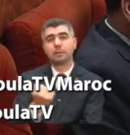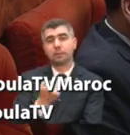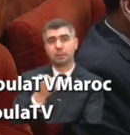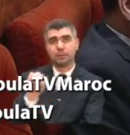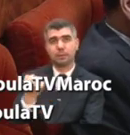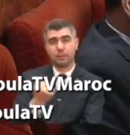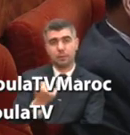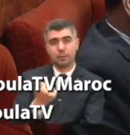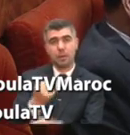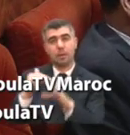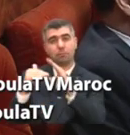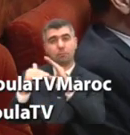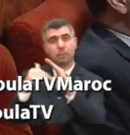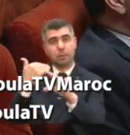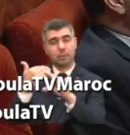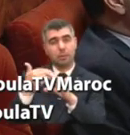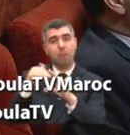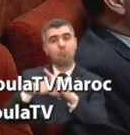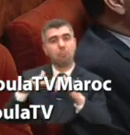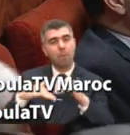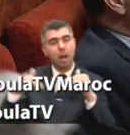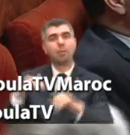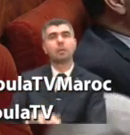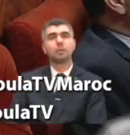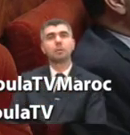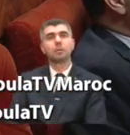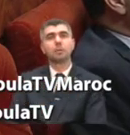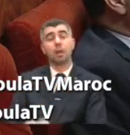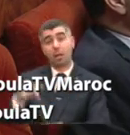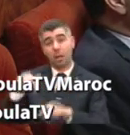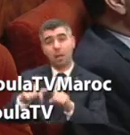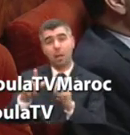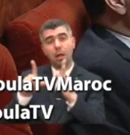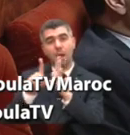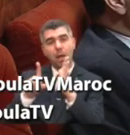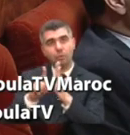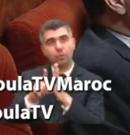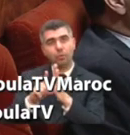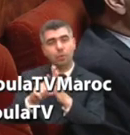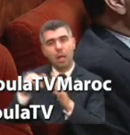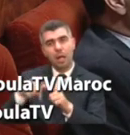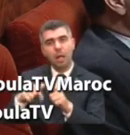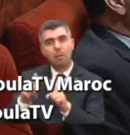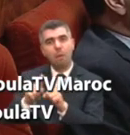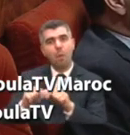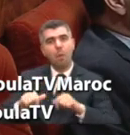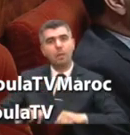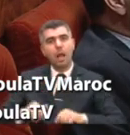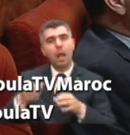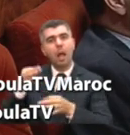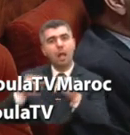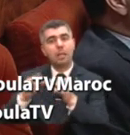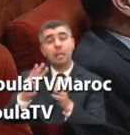عن الإحالة على البرلمان، ولكن أيضا عندنا مشروع قانون الجنائي موجود للأسف منذ